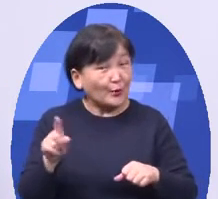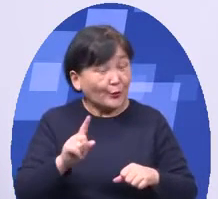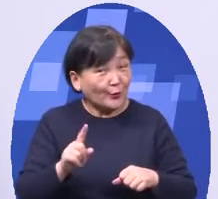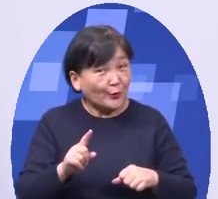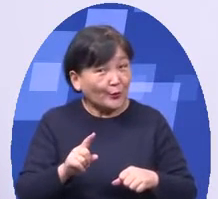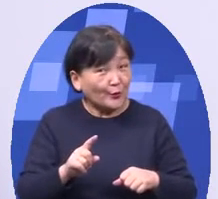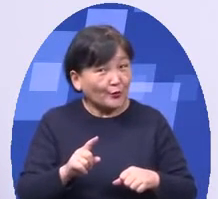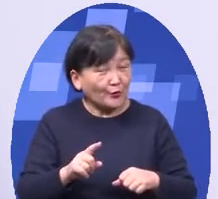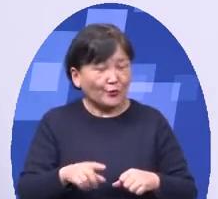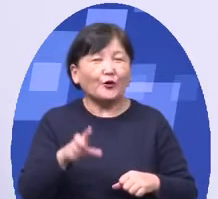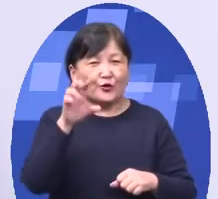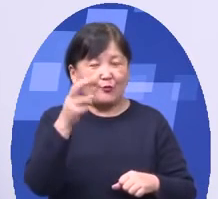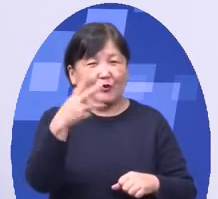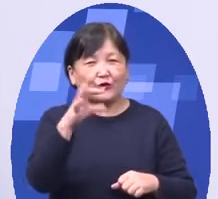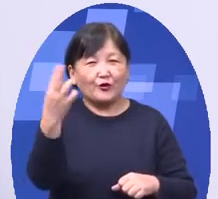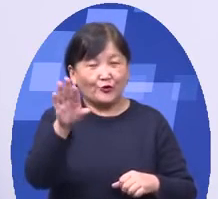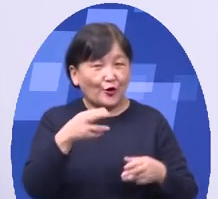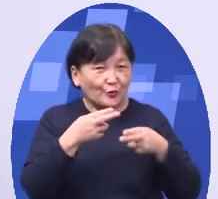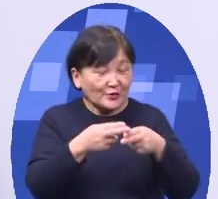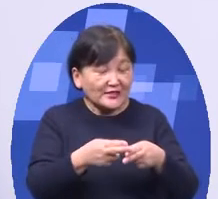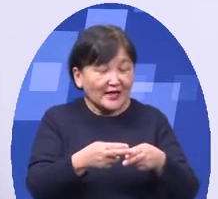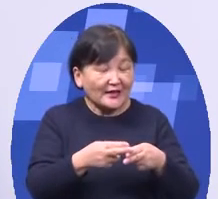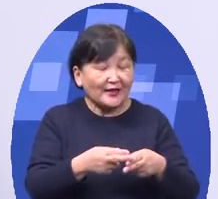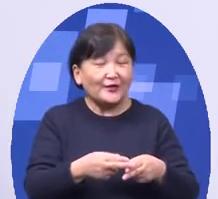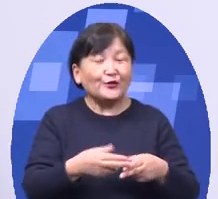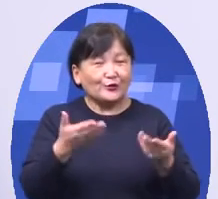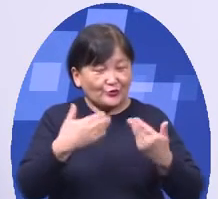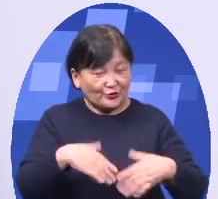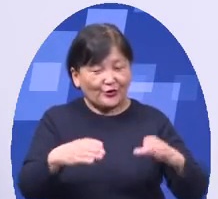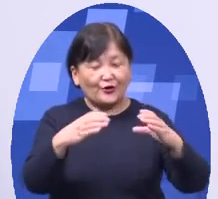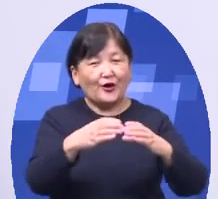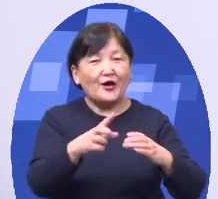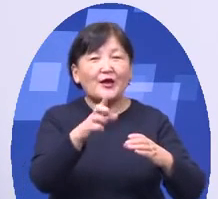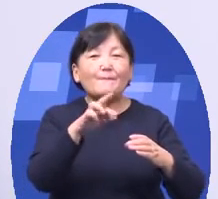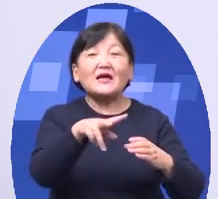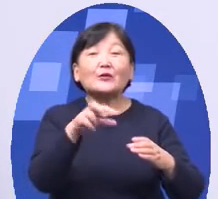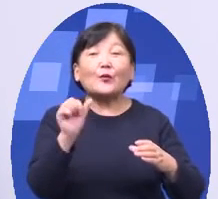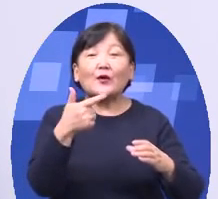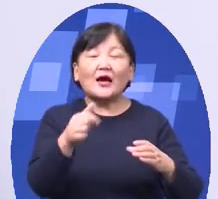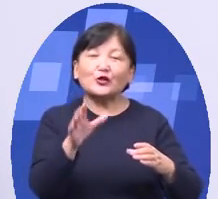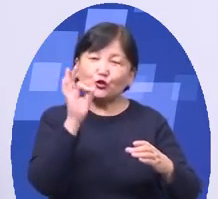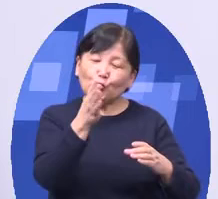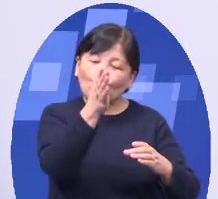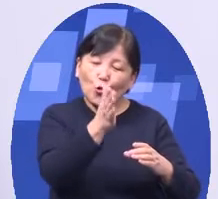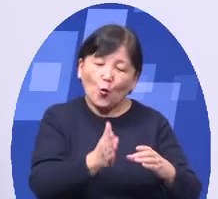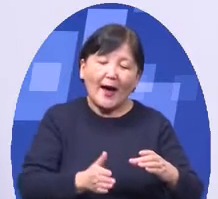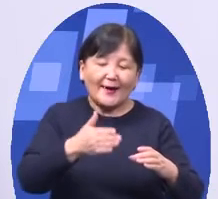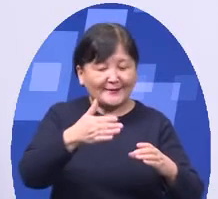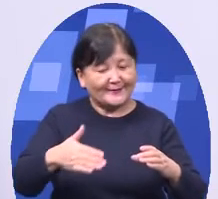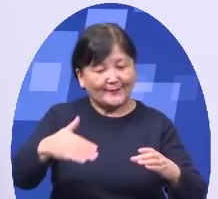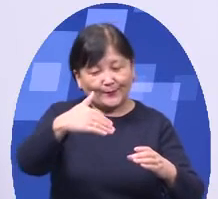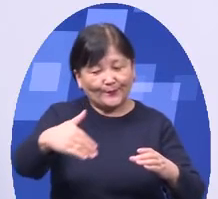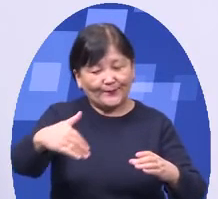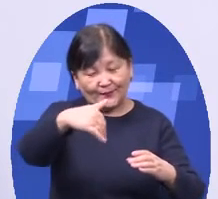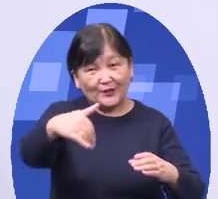Тэр бүгдээрээ болдоодоо туслаж төрсөн өдрийнхөө бэлэг зөв хуваахад нь тусалцгаая. Тэгэх